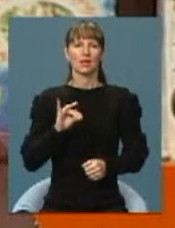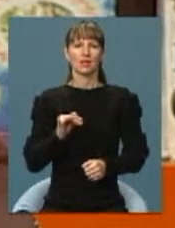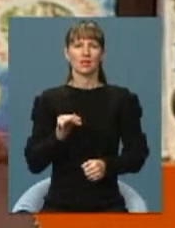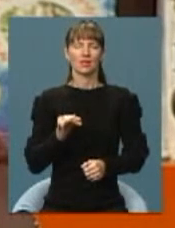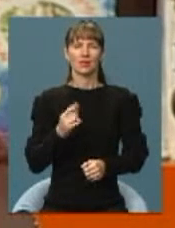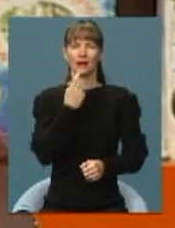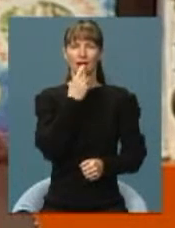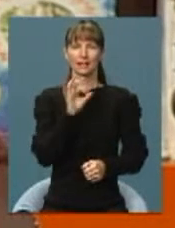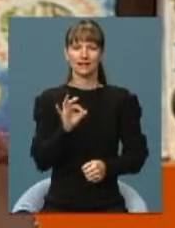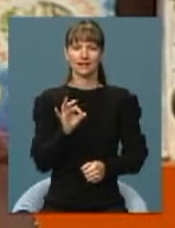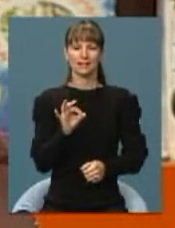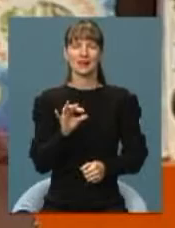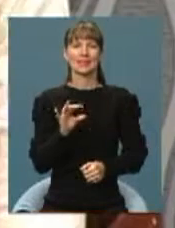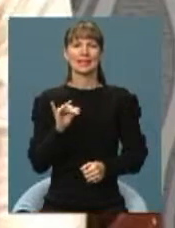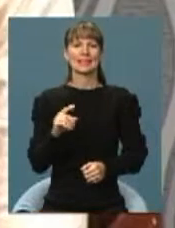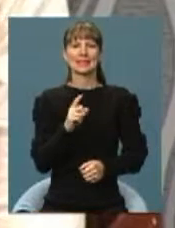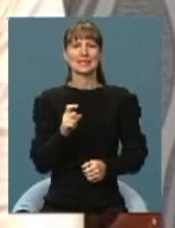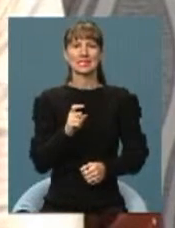яєчка. Із тіста. Це